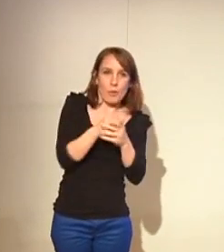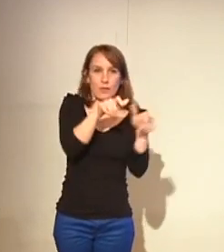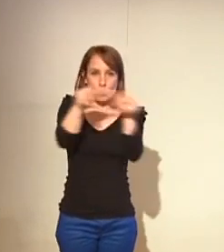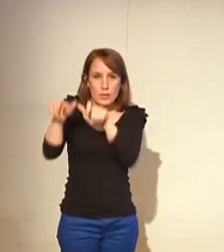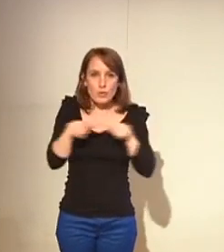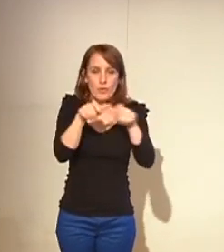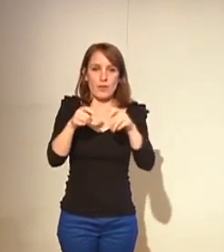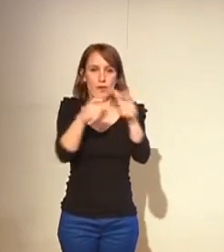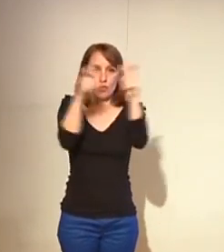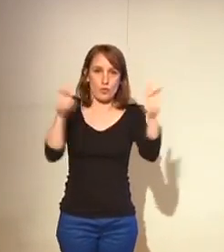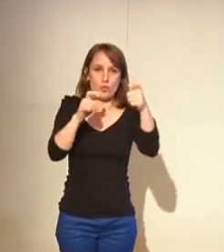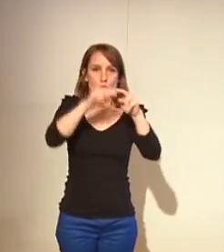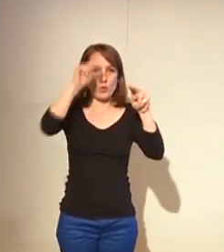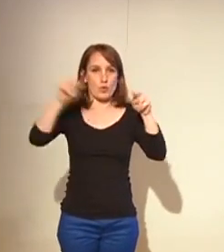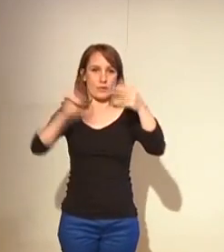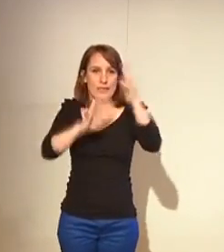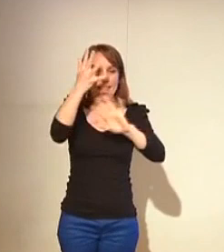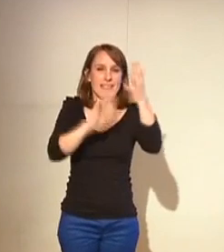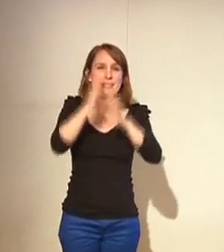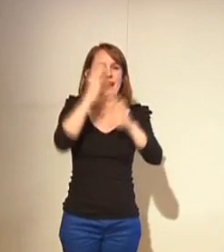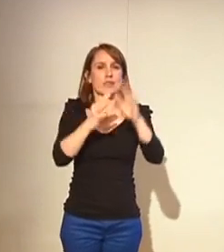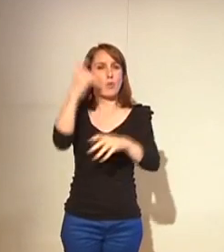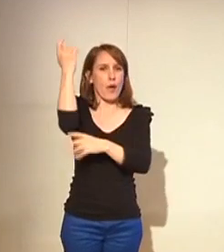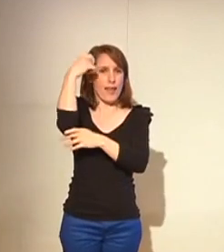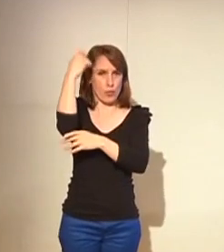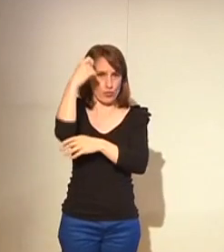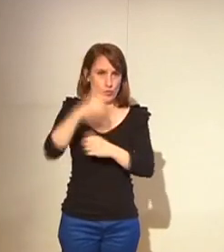d'incinération des ordures ménagères de la tronche